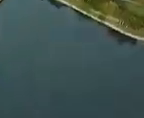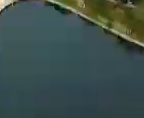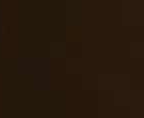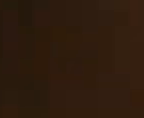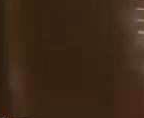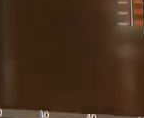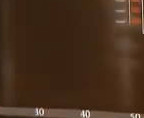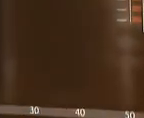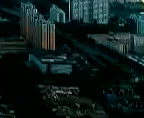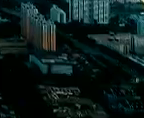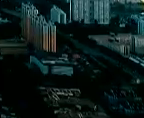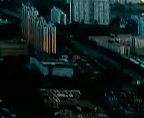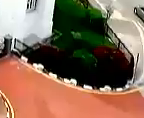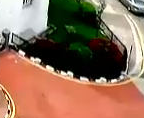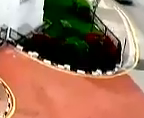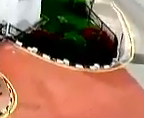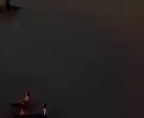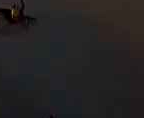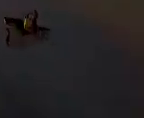barat utara